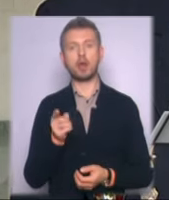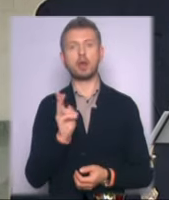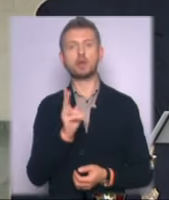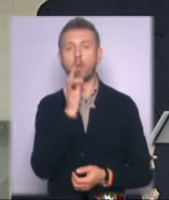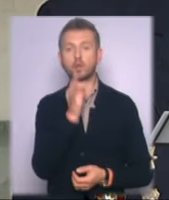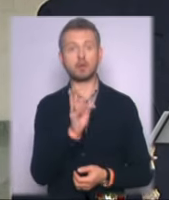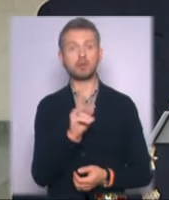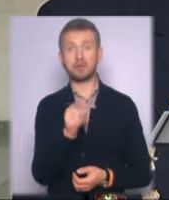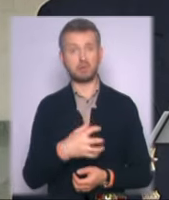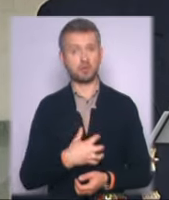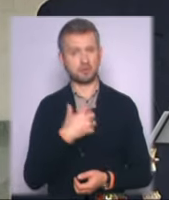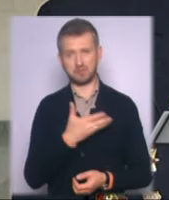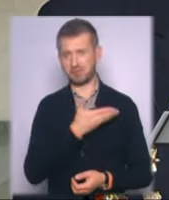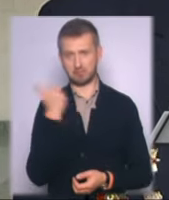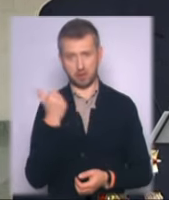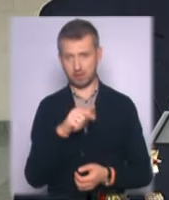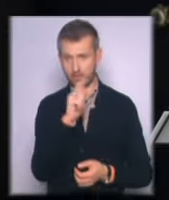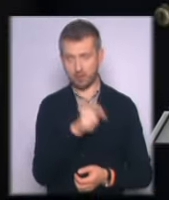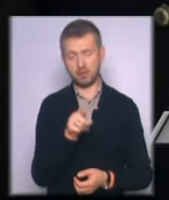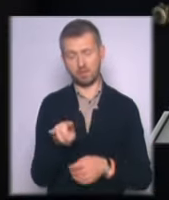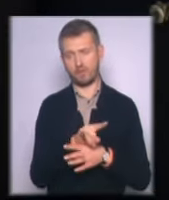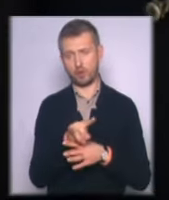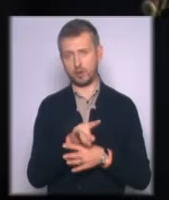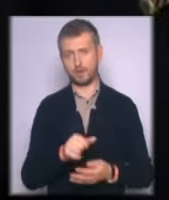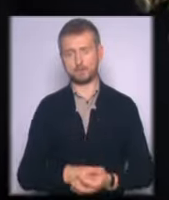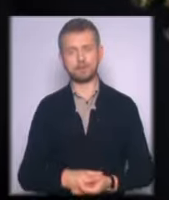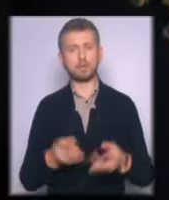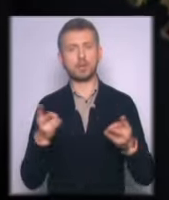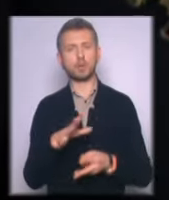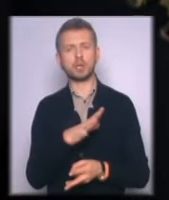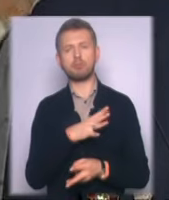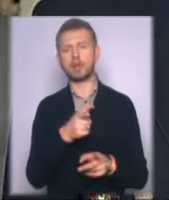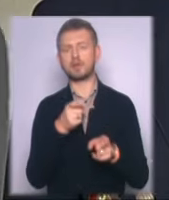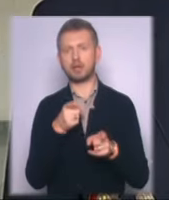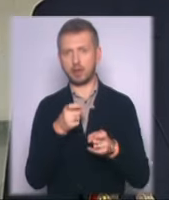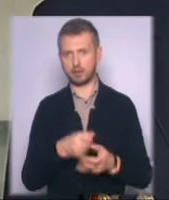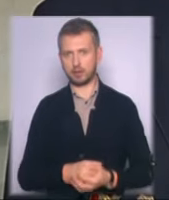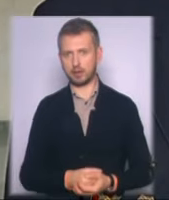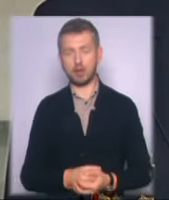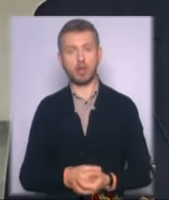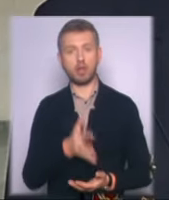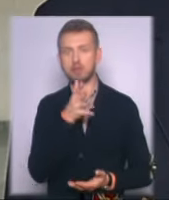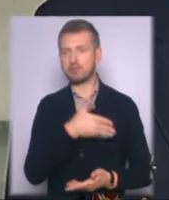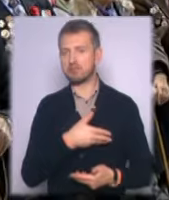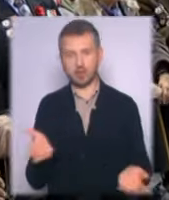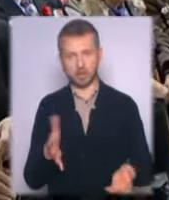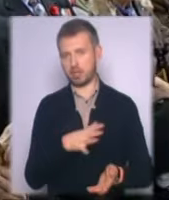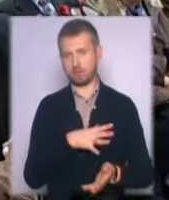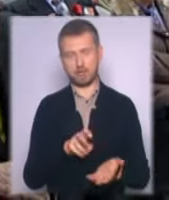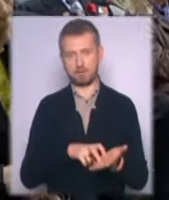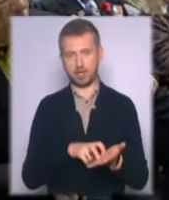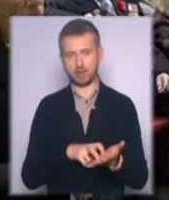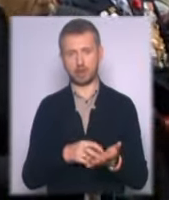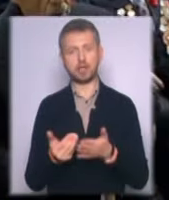не страшно на війні, він врет. Нужно було стріляти. Некогда було боятися.